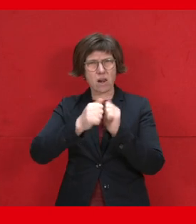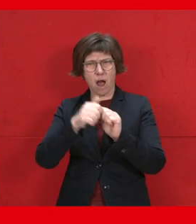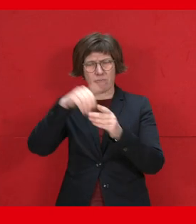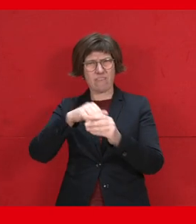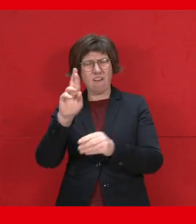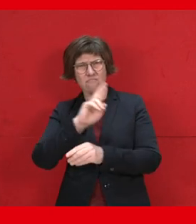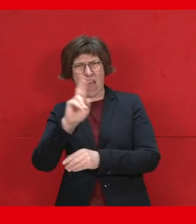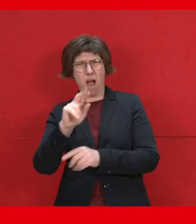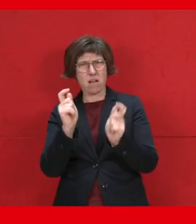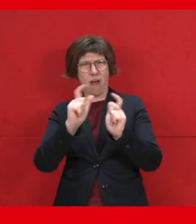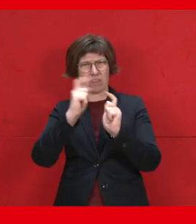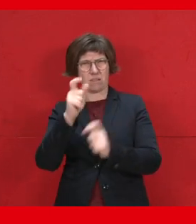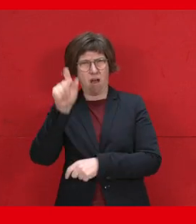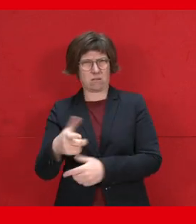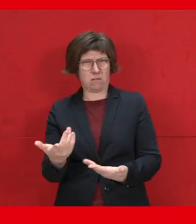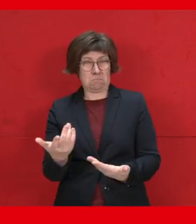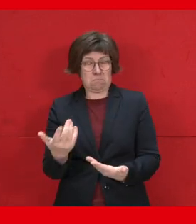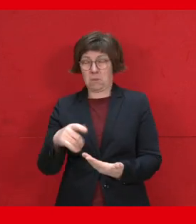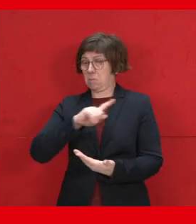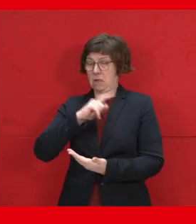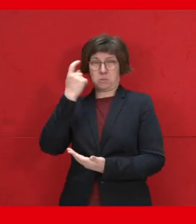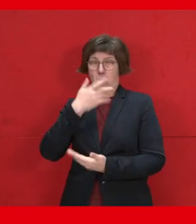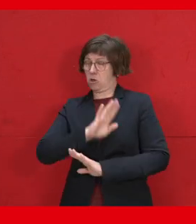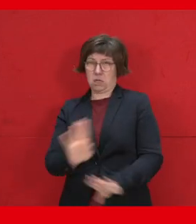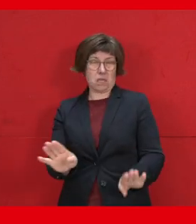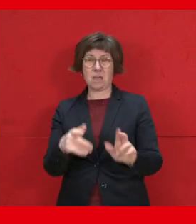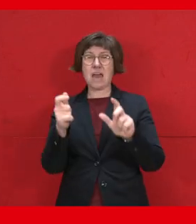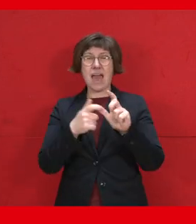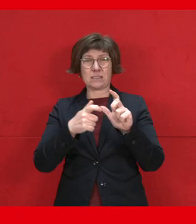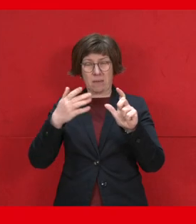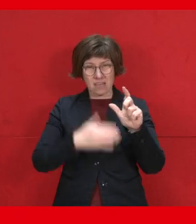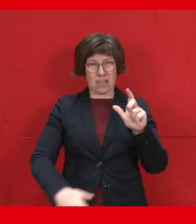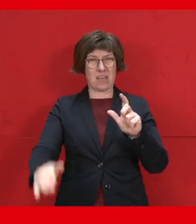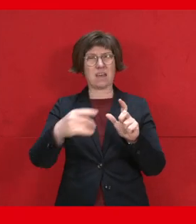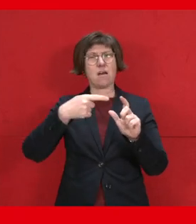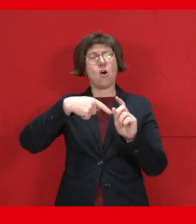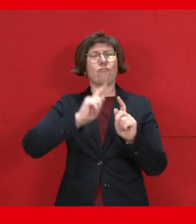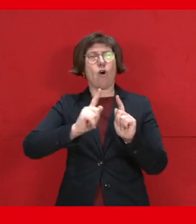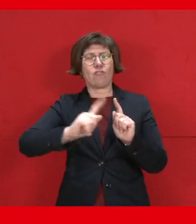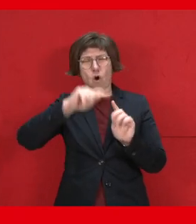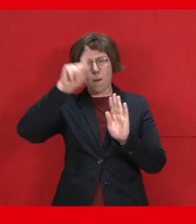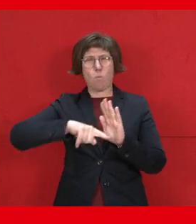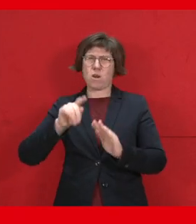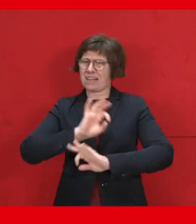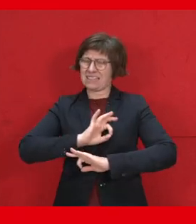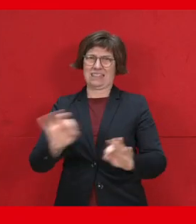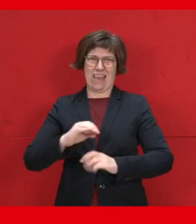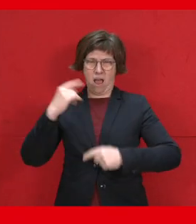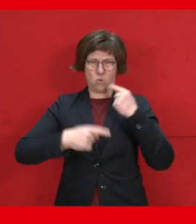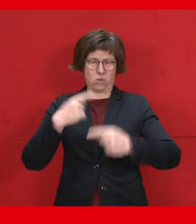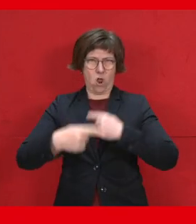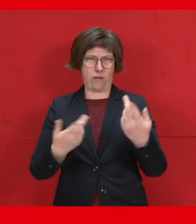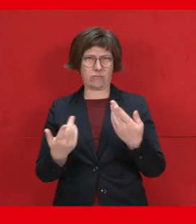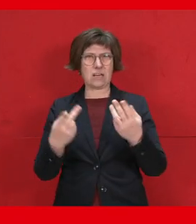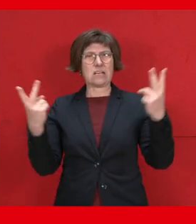werden. Aber ich mache mir keine Sorgen, weil die SPD für die nächsten Wochen und Monate doch sehr gut aufgestellt ist und genau das